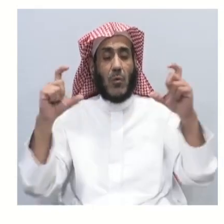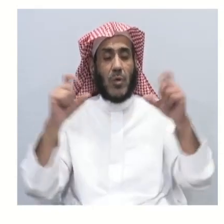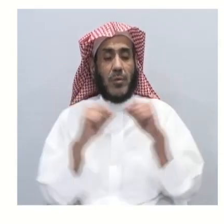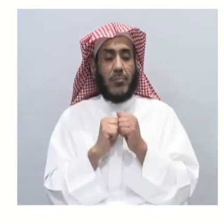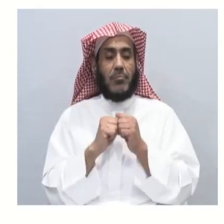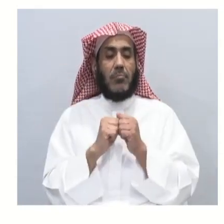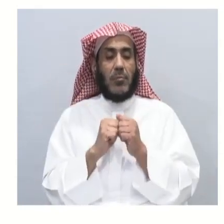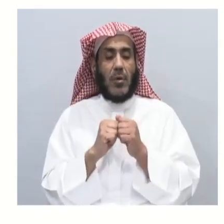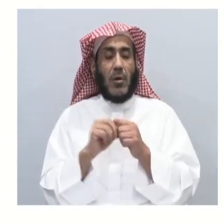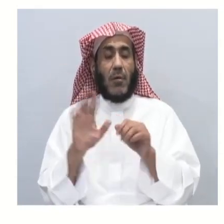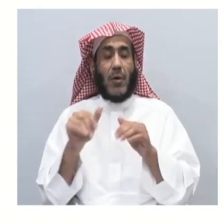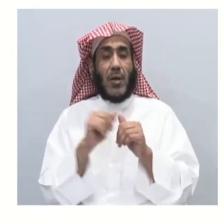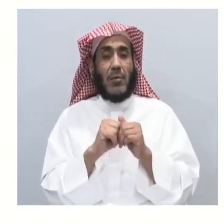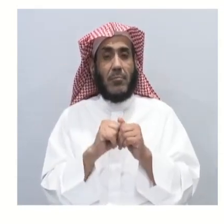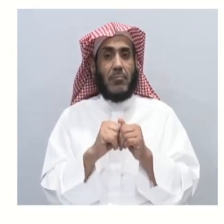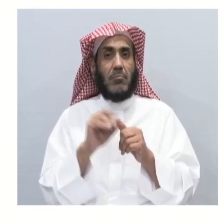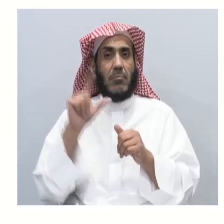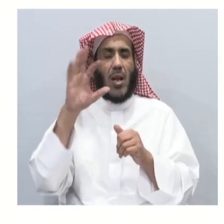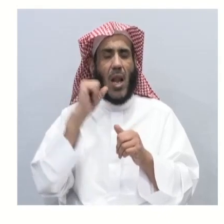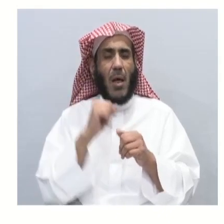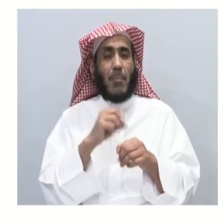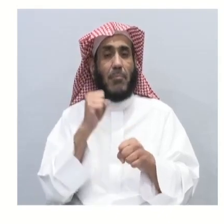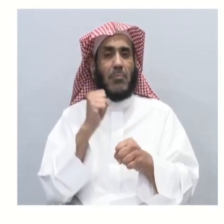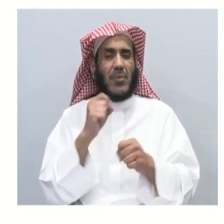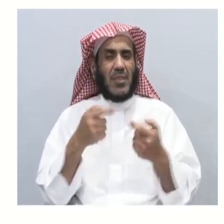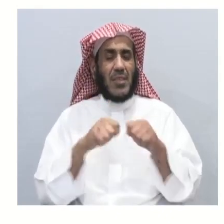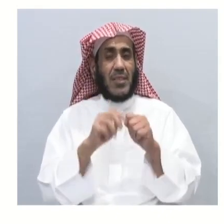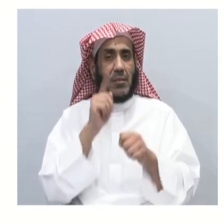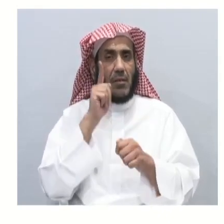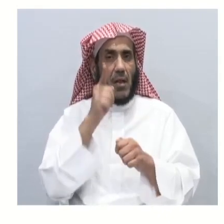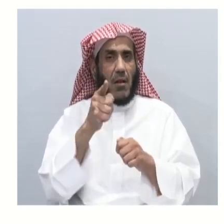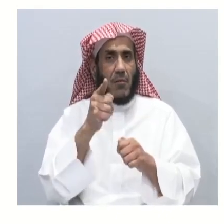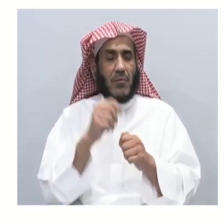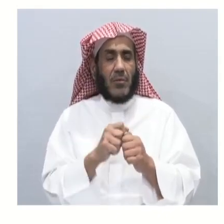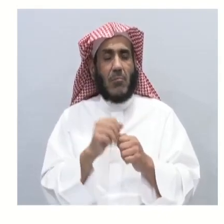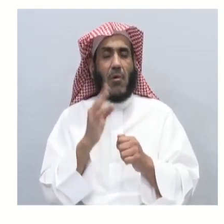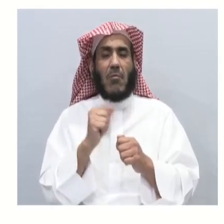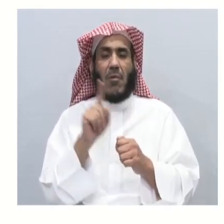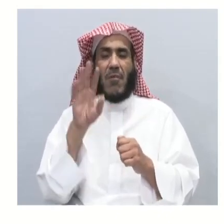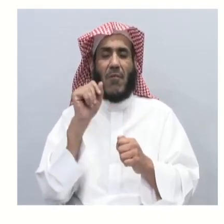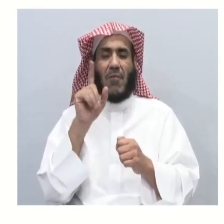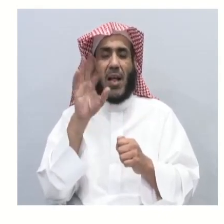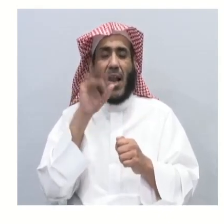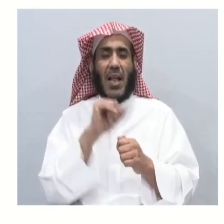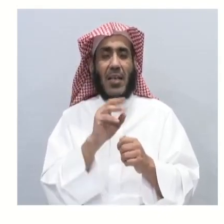القوسين، فراغ، لم تصنع نفسك، فلن يصنعك